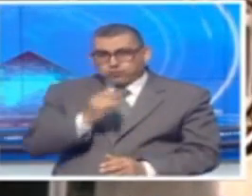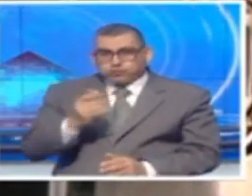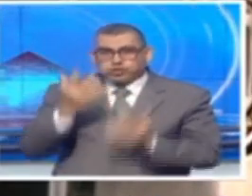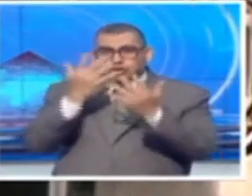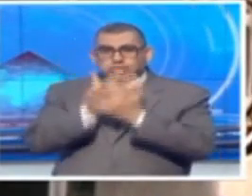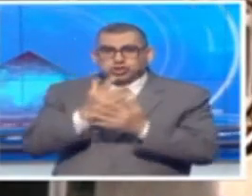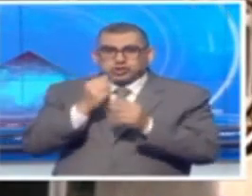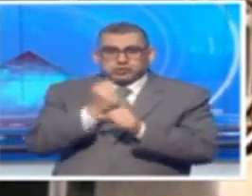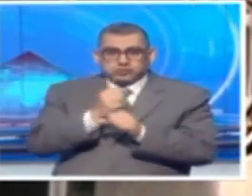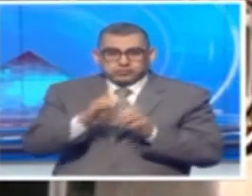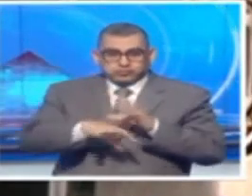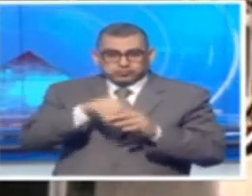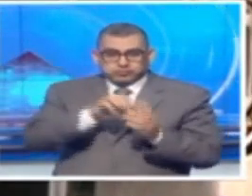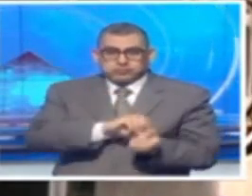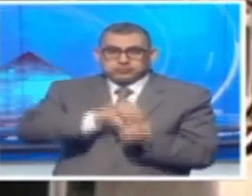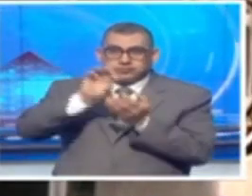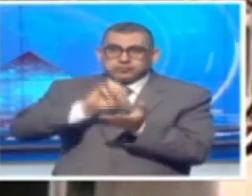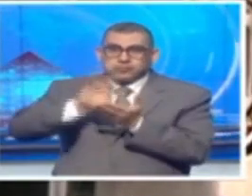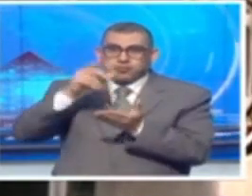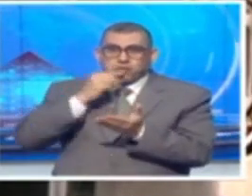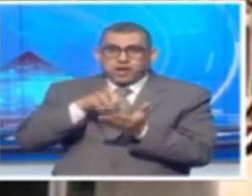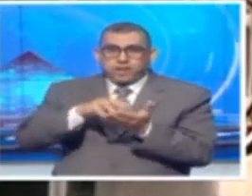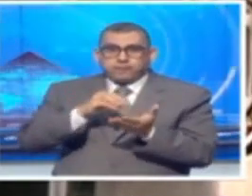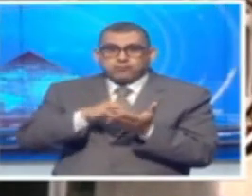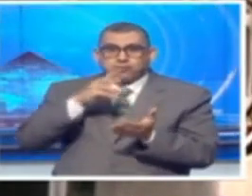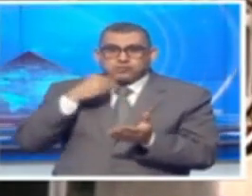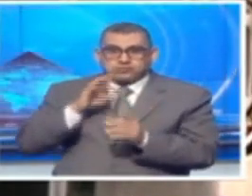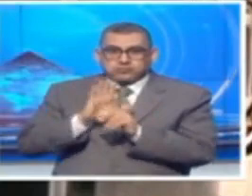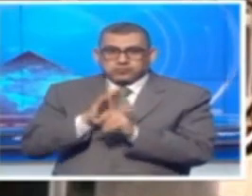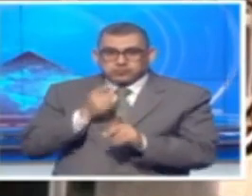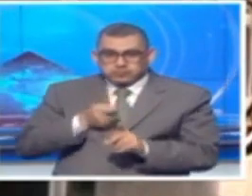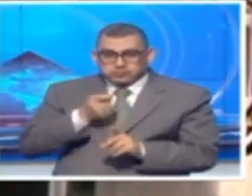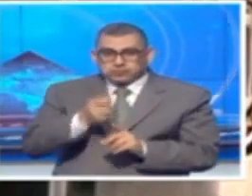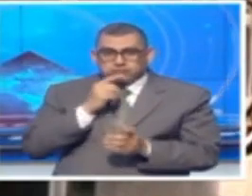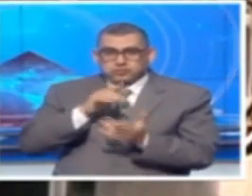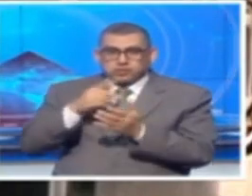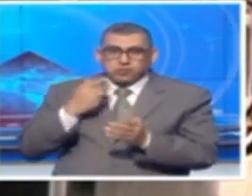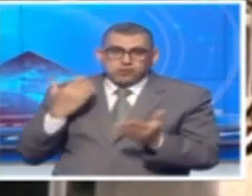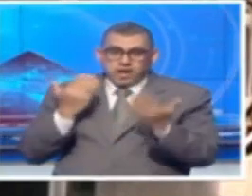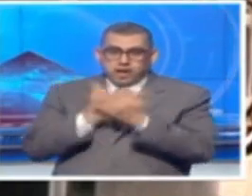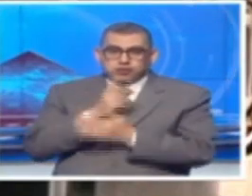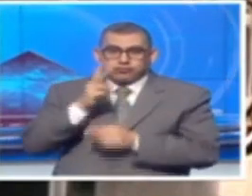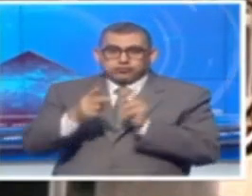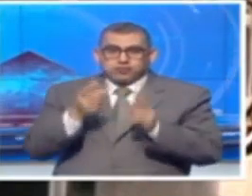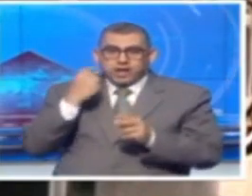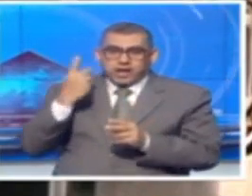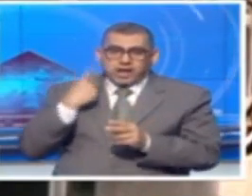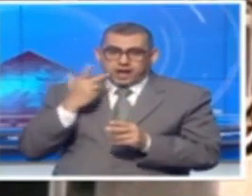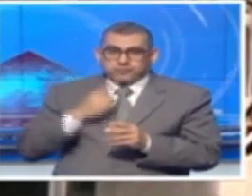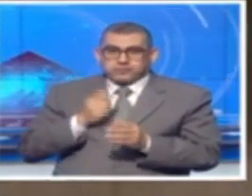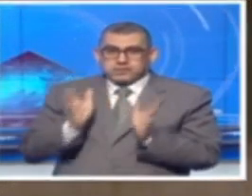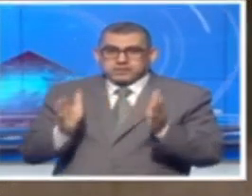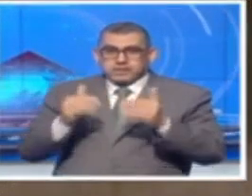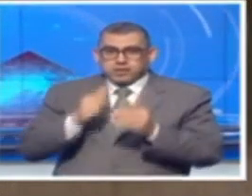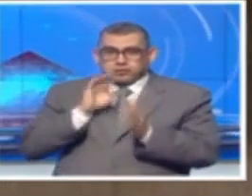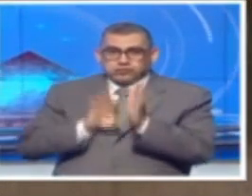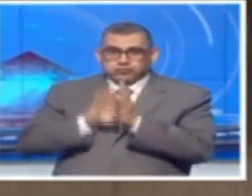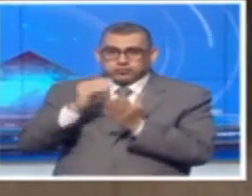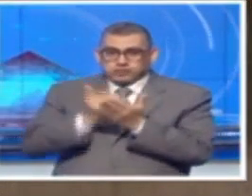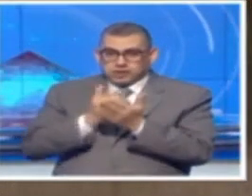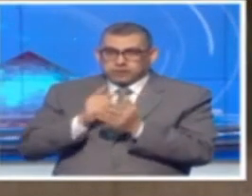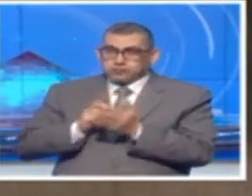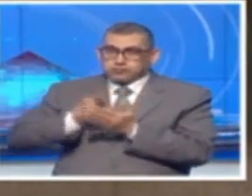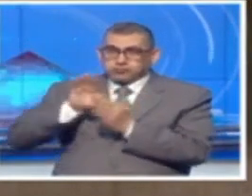2500 شركة مصدرة عبر مبادرات رد الأعباء التصديرية المتأخرة لدى صندوق تنمية